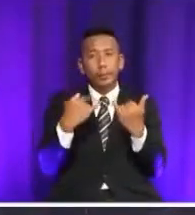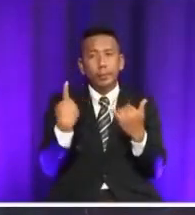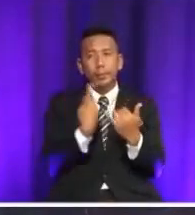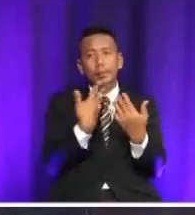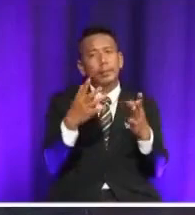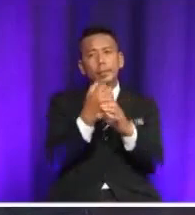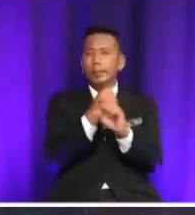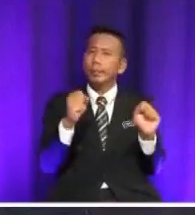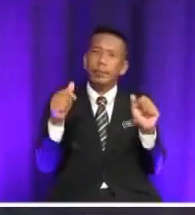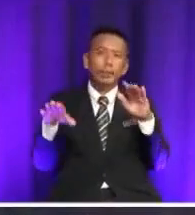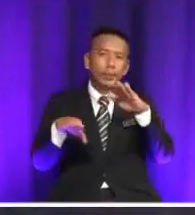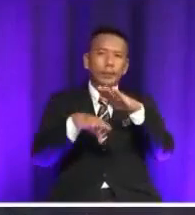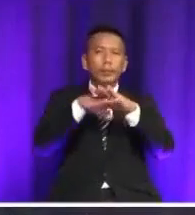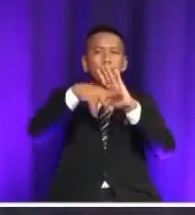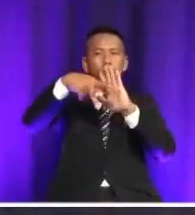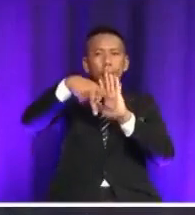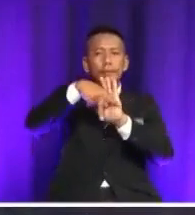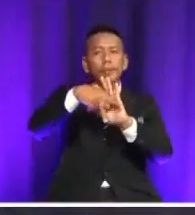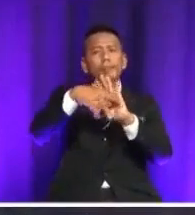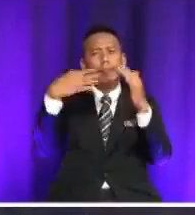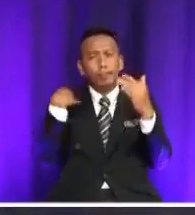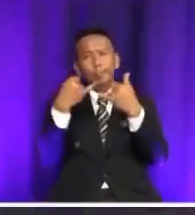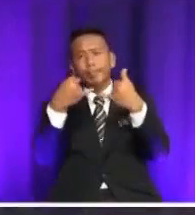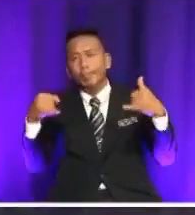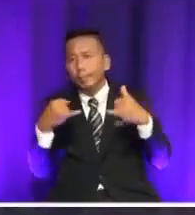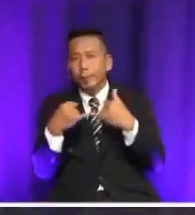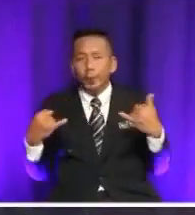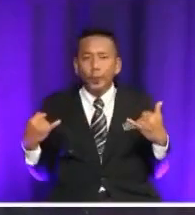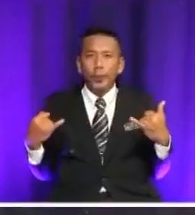dengan tapak peraganya kita tahu saja jenis-jenis